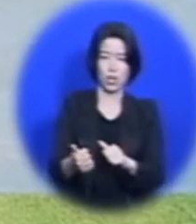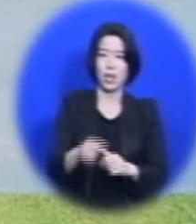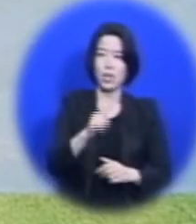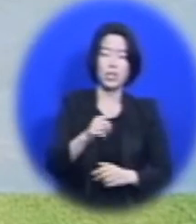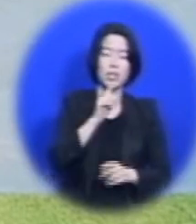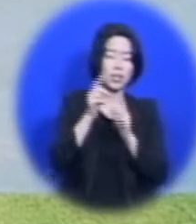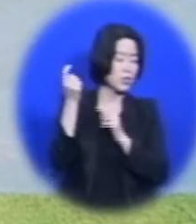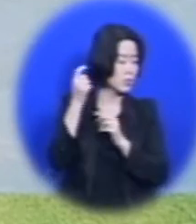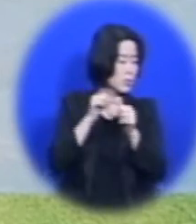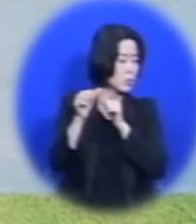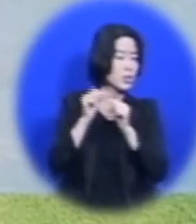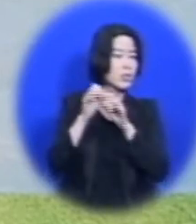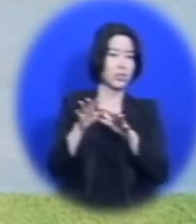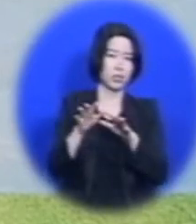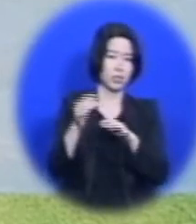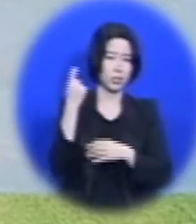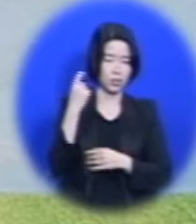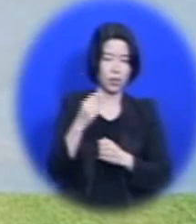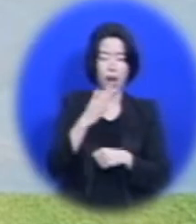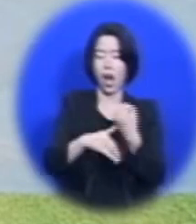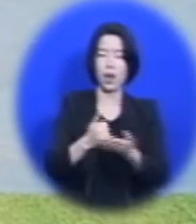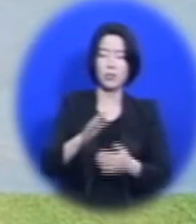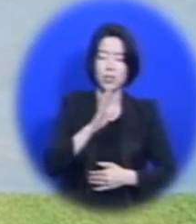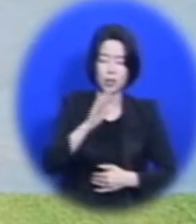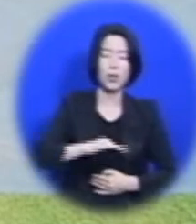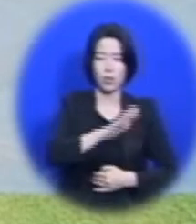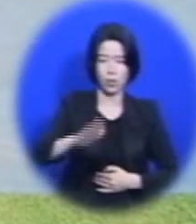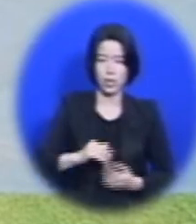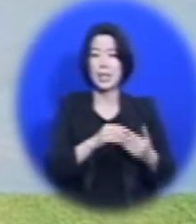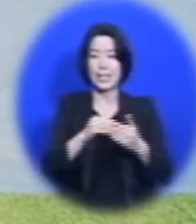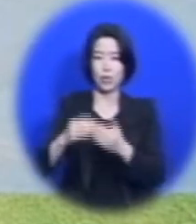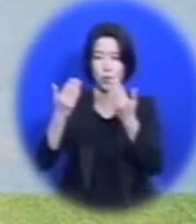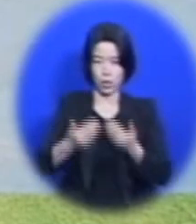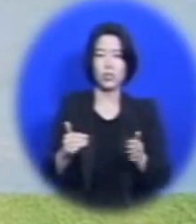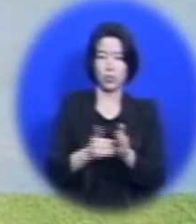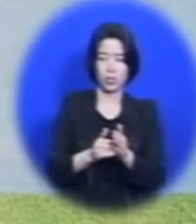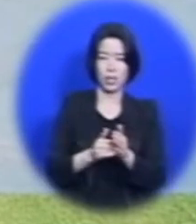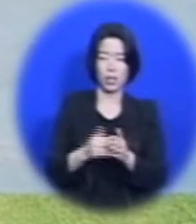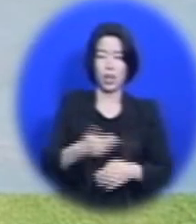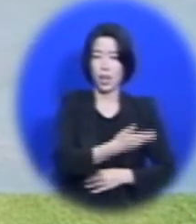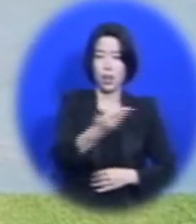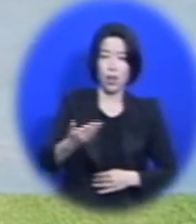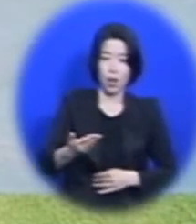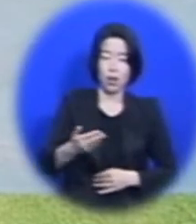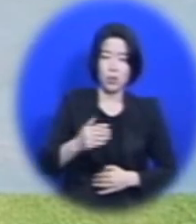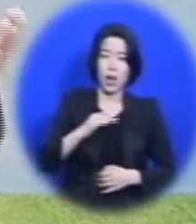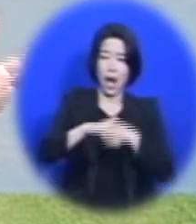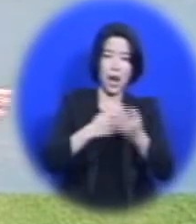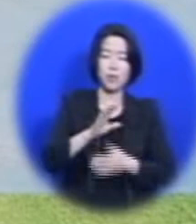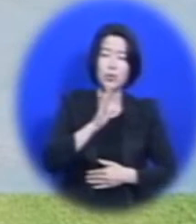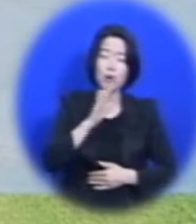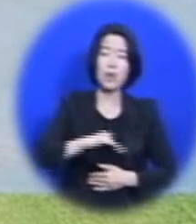거예요. 하나님이 정말 우리를 인도하셨군요. 여러분, 하나님은 우리를